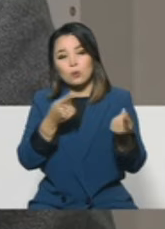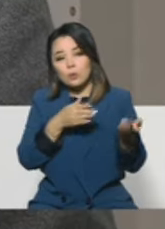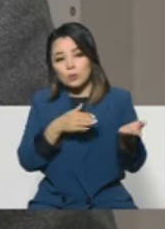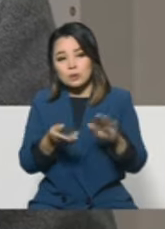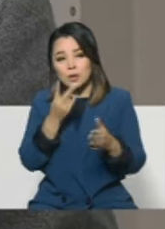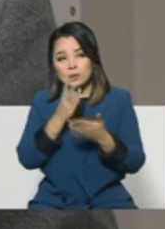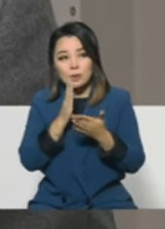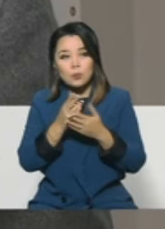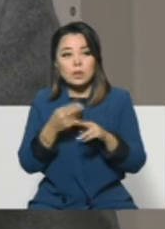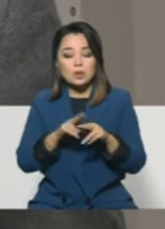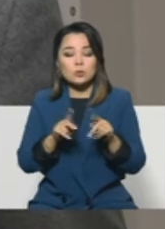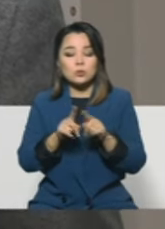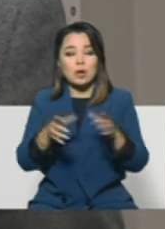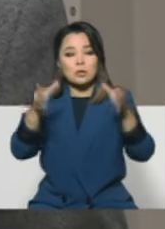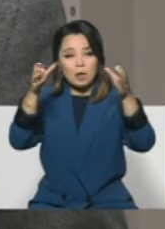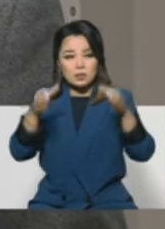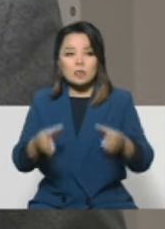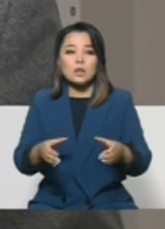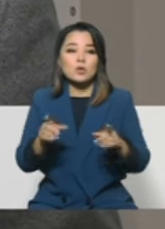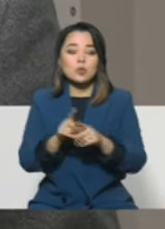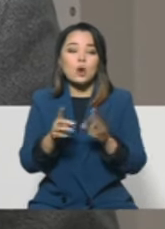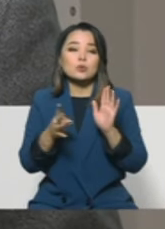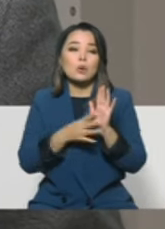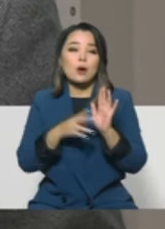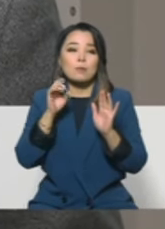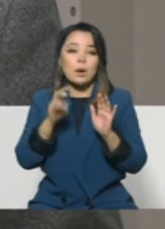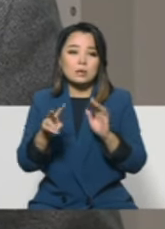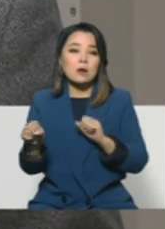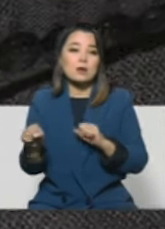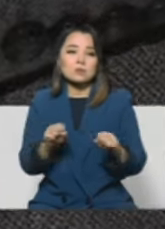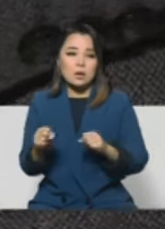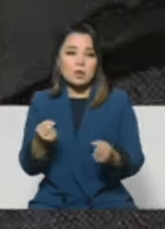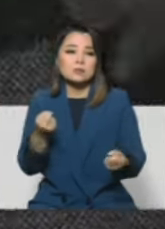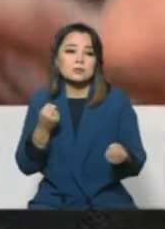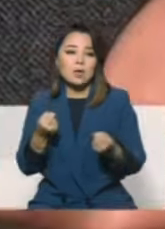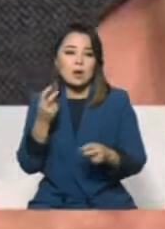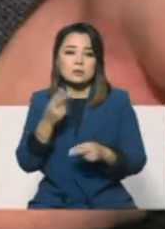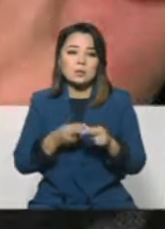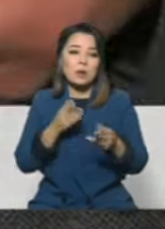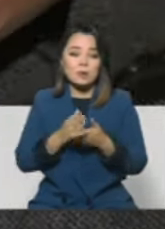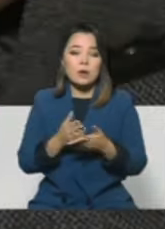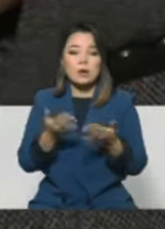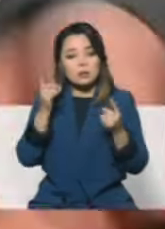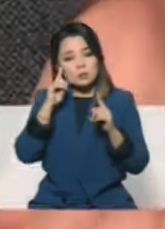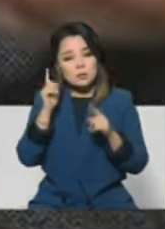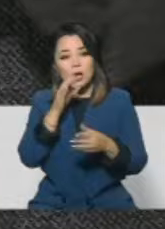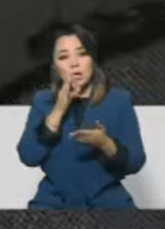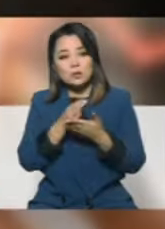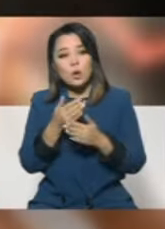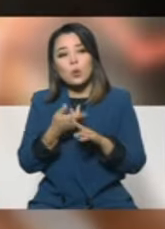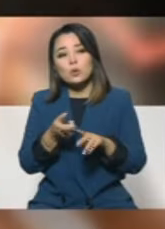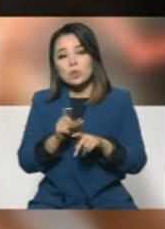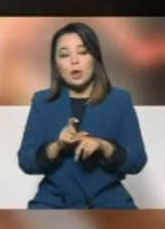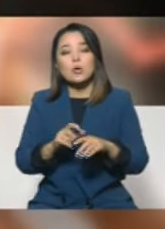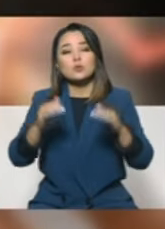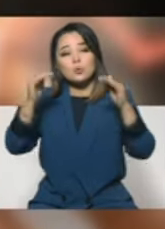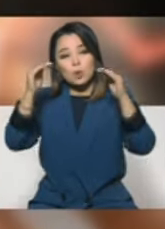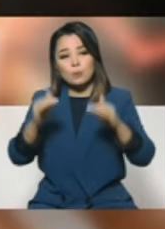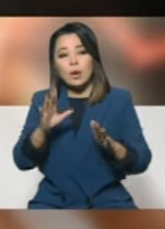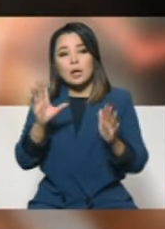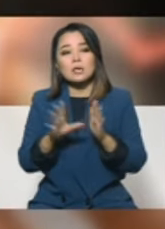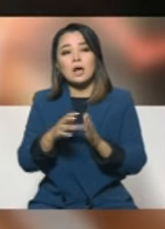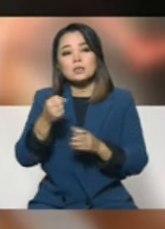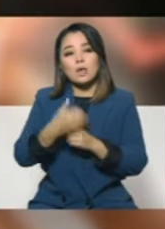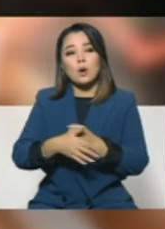шыдап береді. Мәселен, 9 балдық жер сілкінісіне де шыдап береді. Қандай да бір апаттың болу ықтималдығы өте төмен. Атом